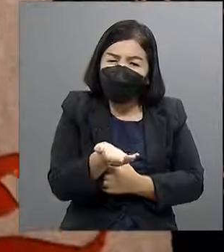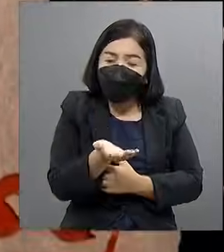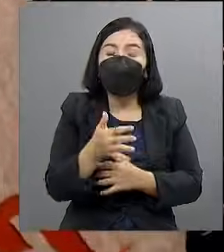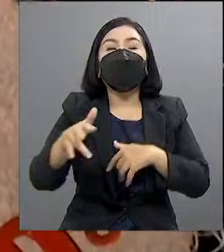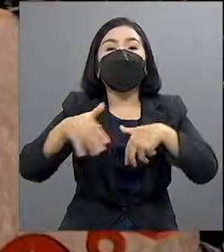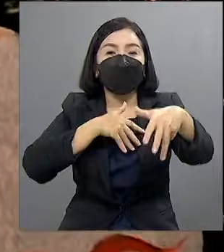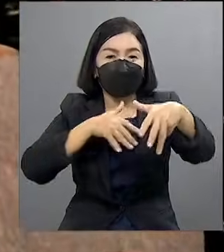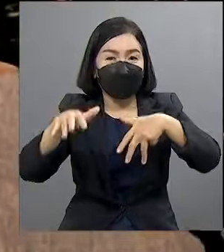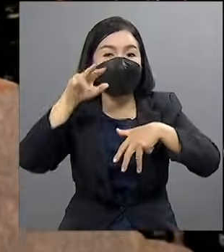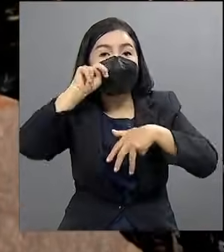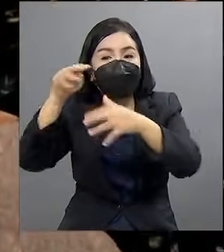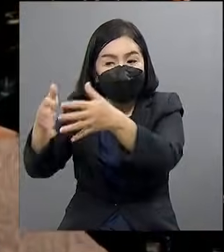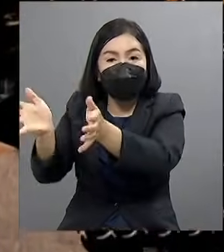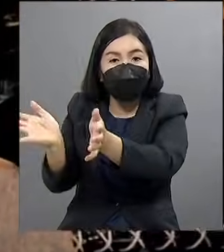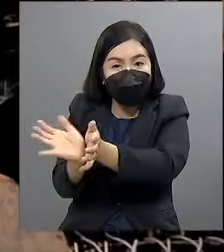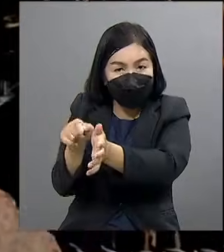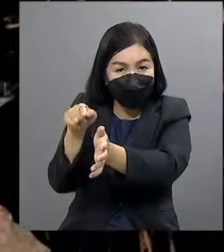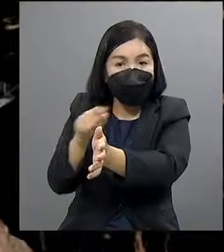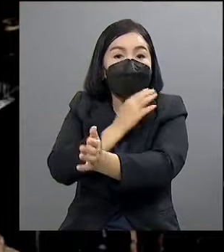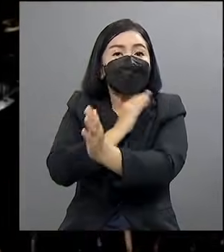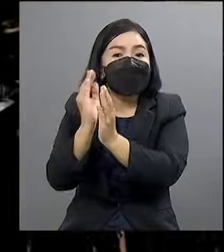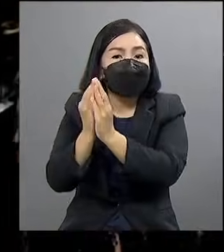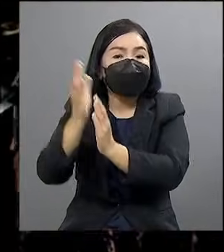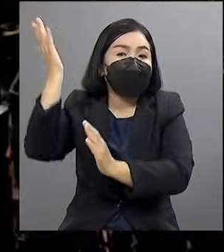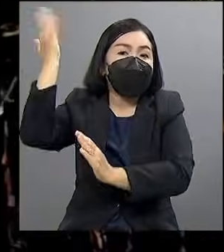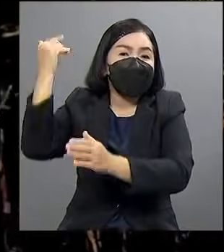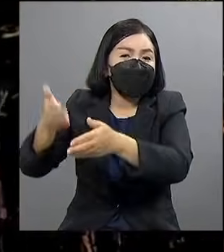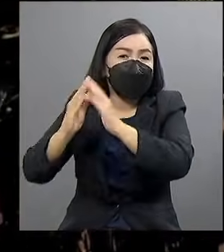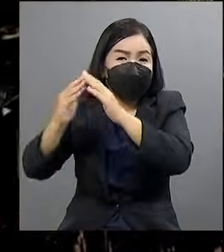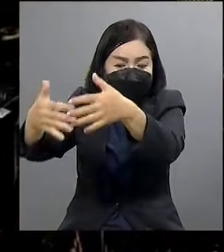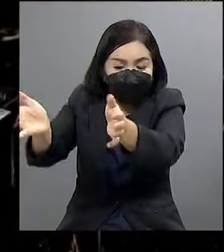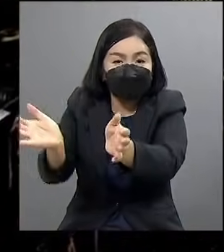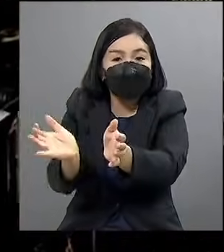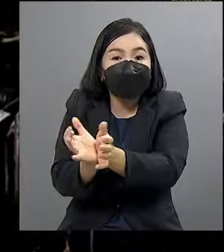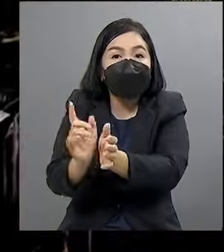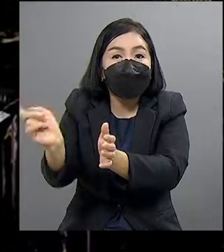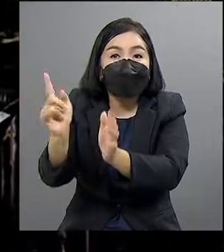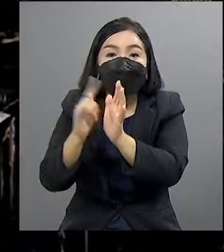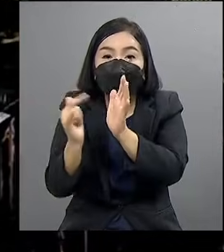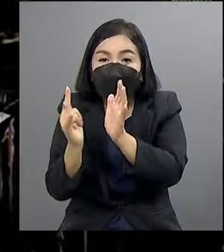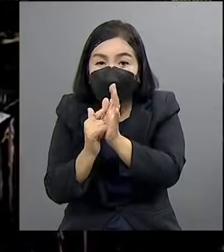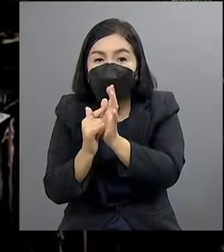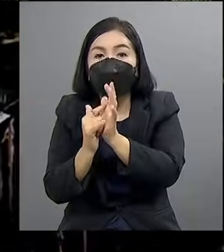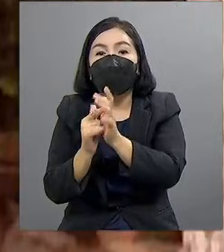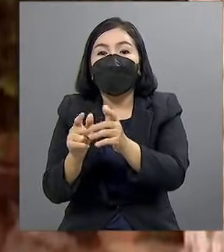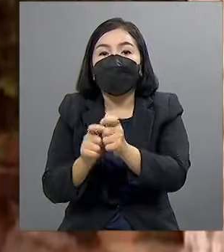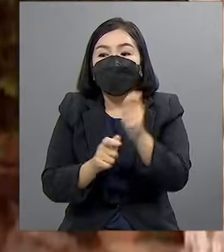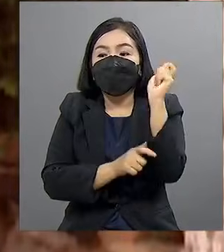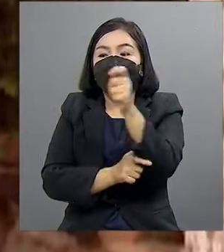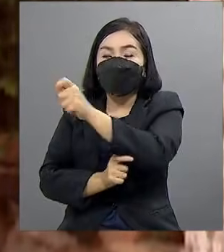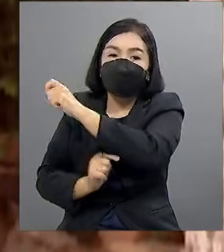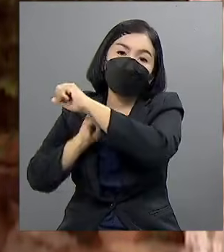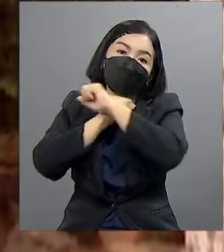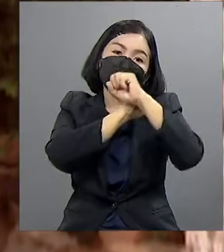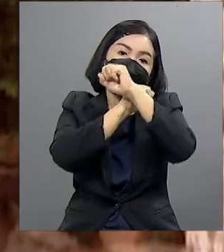ทธิ์ที่พระอาจารย์ธรรมโชตสร้างขึ้นเพื่อเป็นภาชนะสำหรับใส่ยาสมุนไพรและน้ำมนต์ให้เพียงพอกับความต้องการของชาวบ้